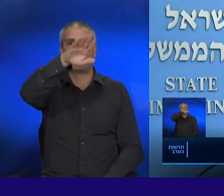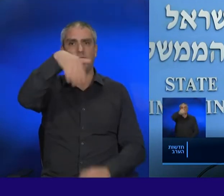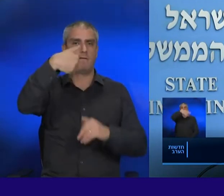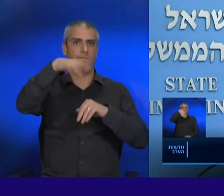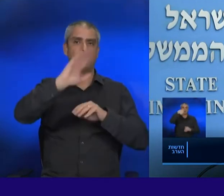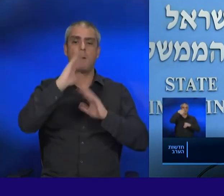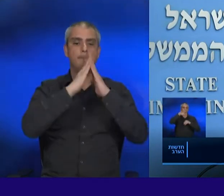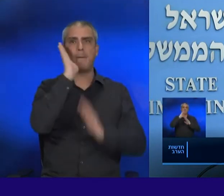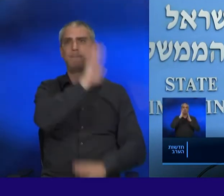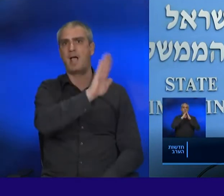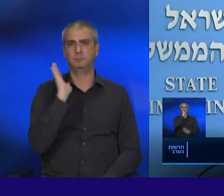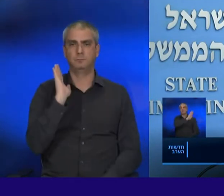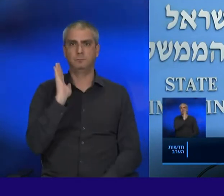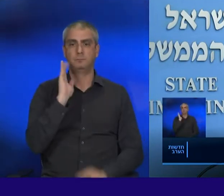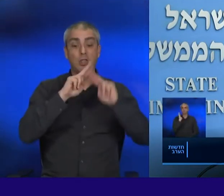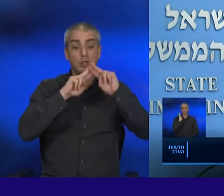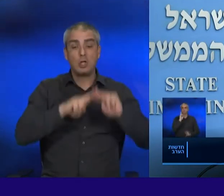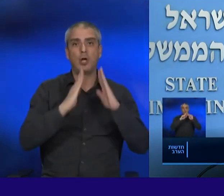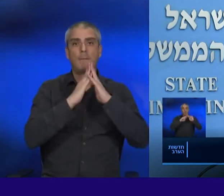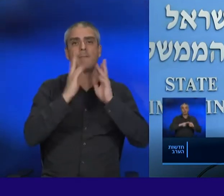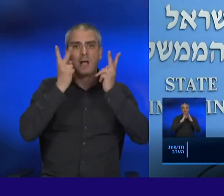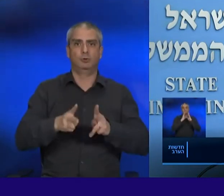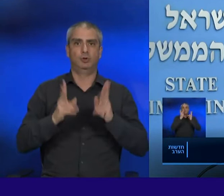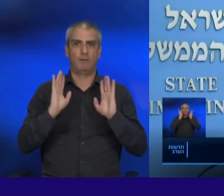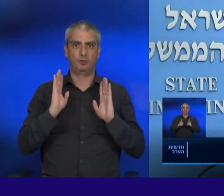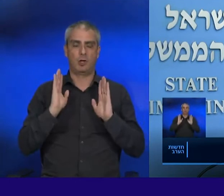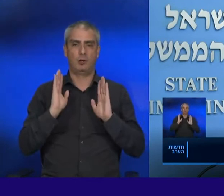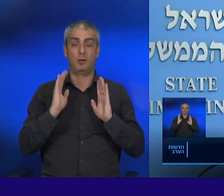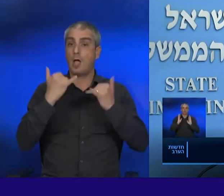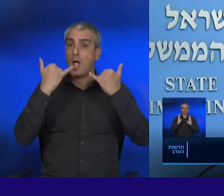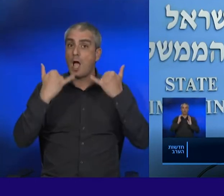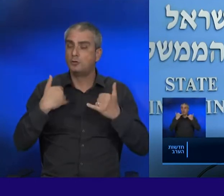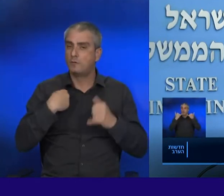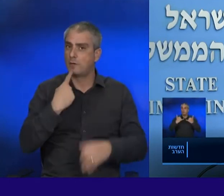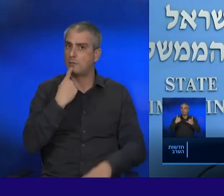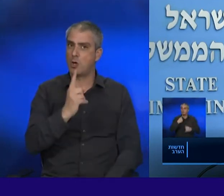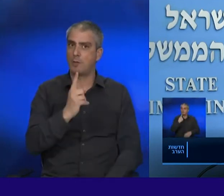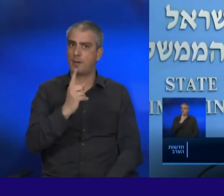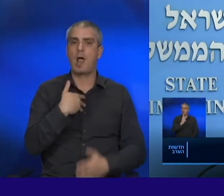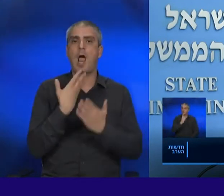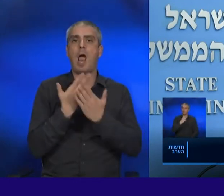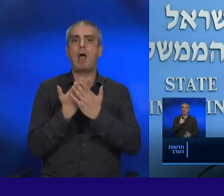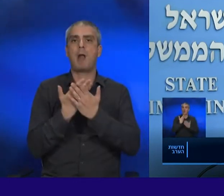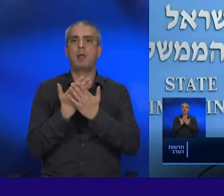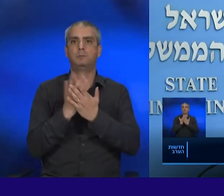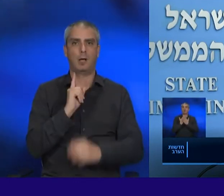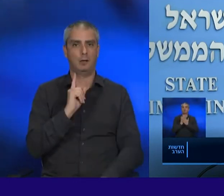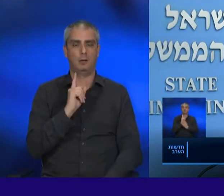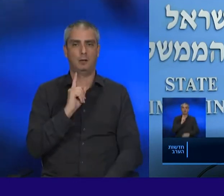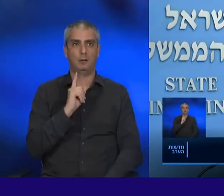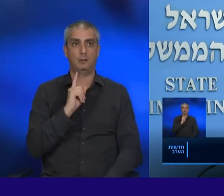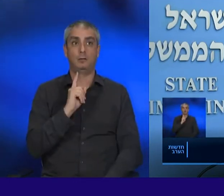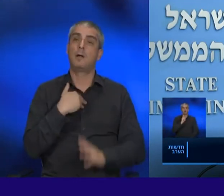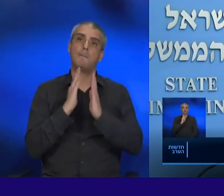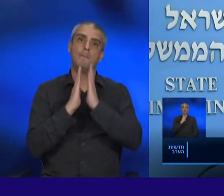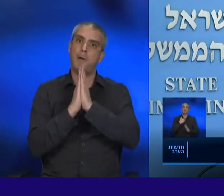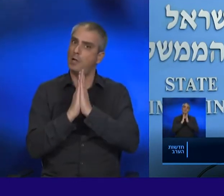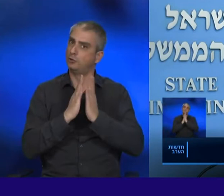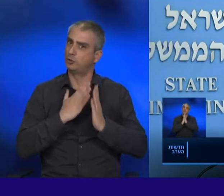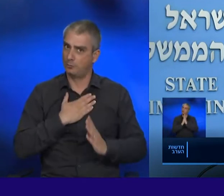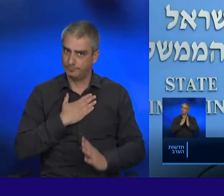ויישאר בבית ככל שניתן. כרגע אני אומר זאת כהמלצה, כבקשה,